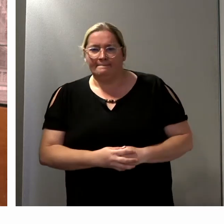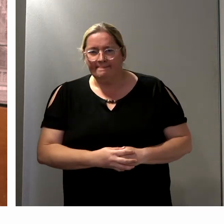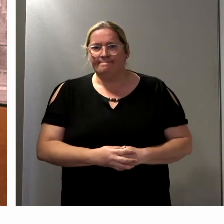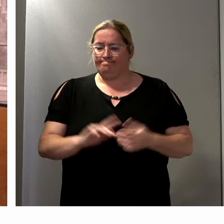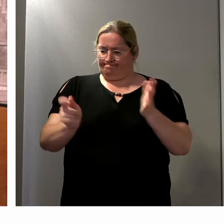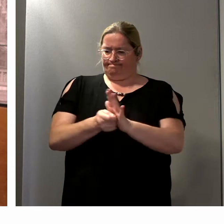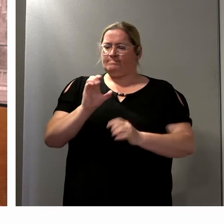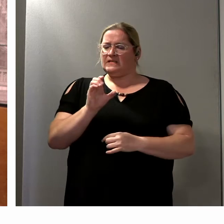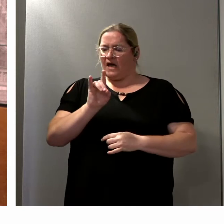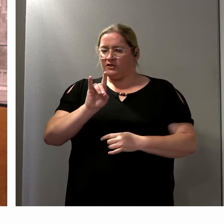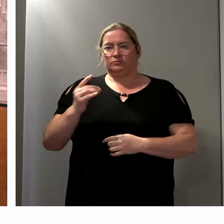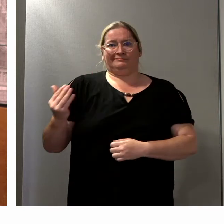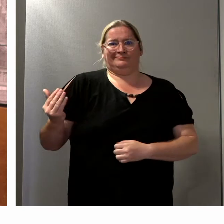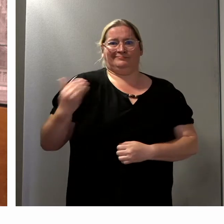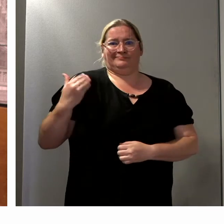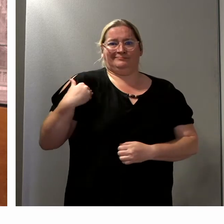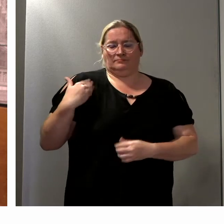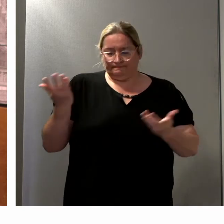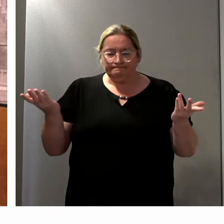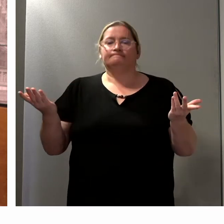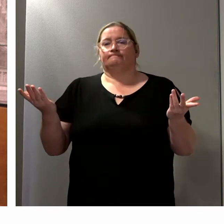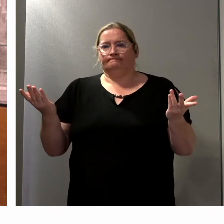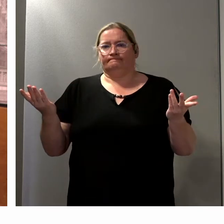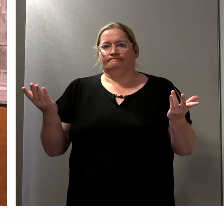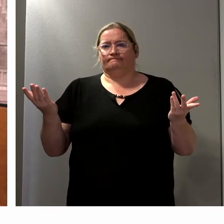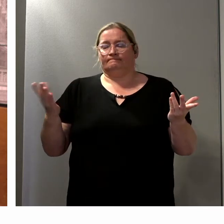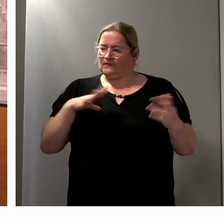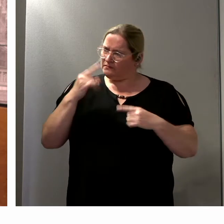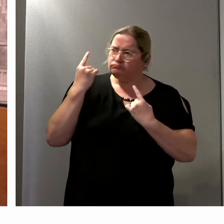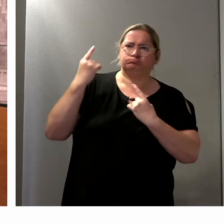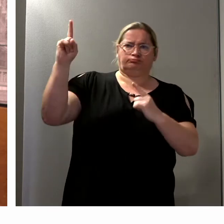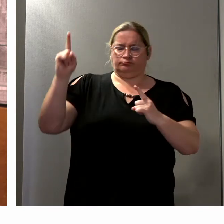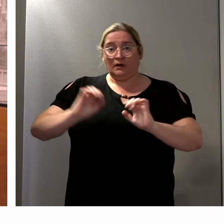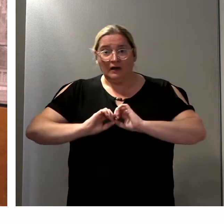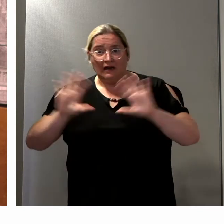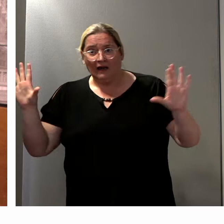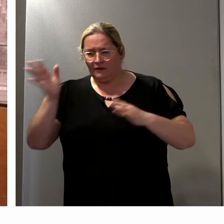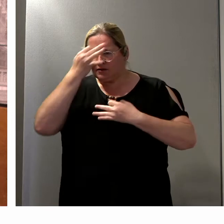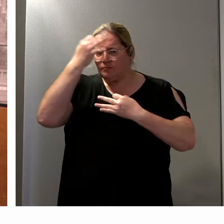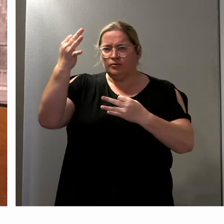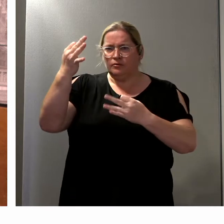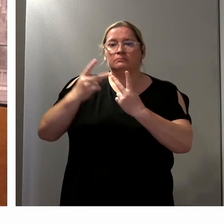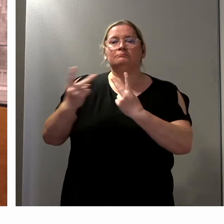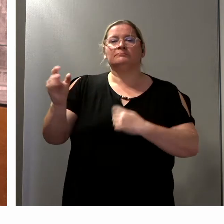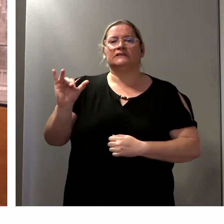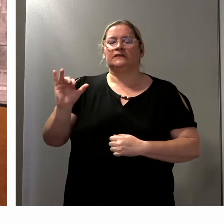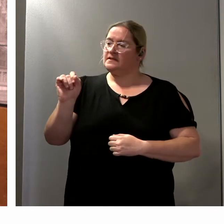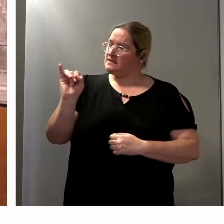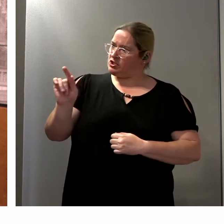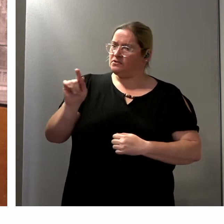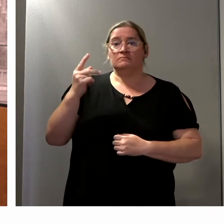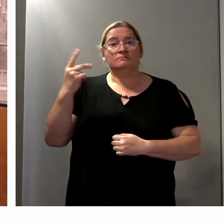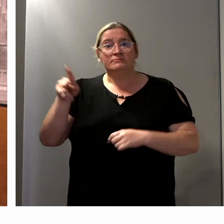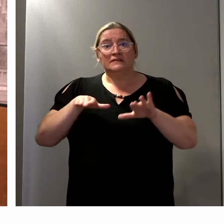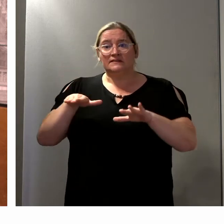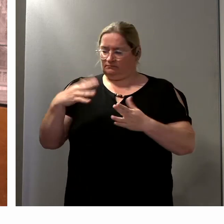dernier CIH, où il y a eu une demande assez précise au service d'information du gouvernement de rendre